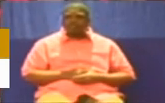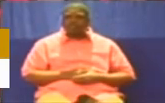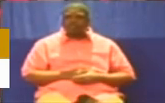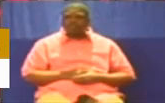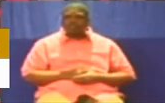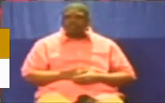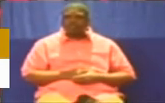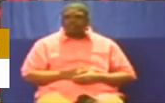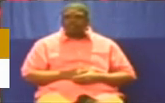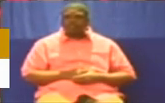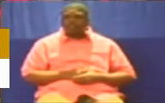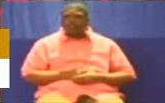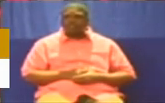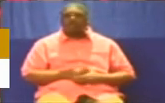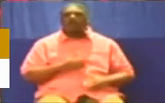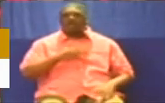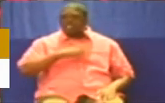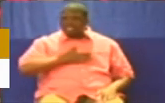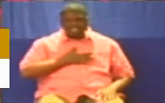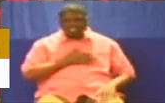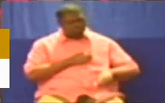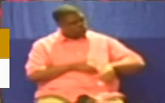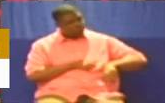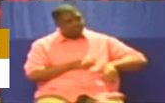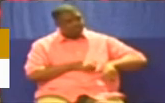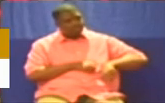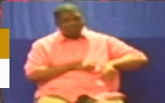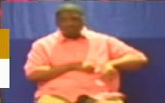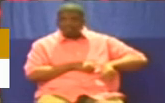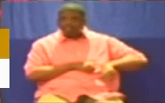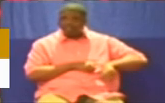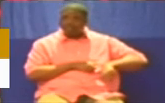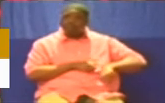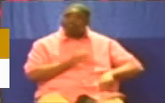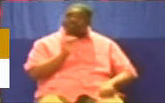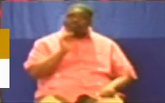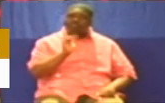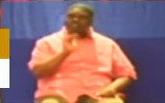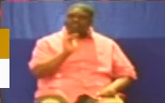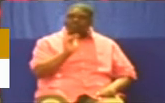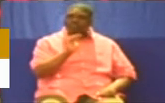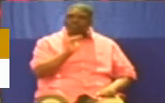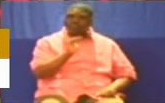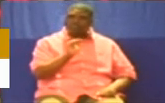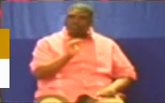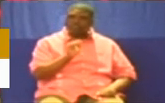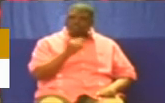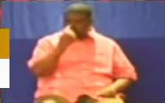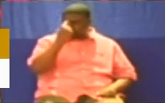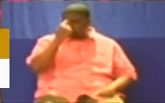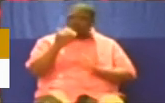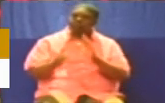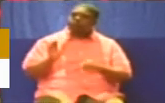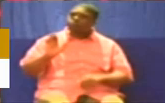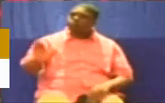Taarifa Mheshimiwa. Asante sana Mheshimiwa, muda hauko upande wetu. Yaani mnachoambiwa Mheshimiwa, Dodoma ndio makao makuu ya nchi, Dodoma ni kwenu kila